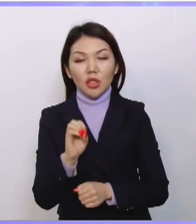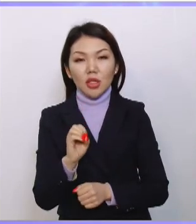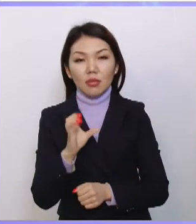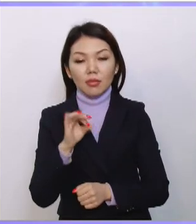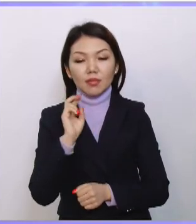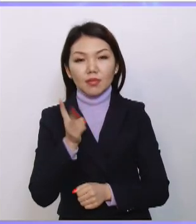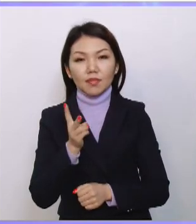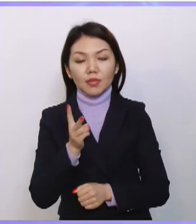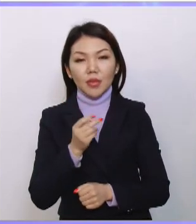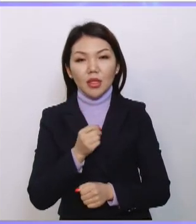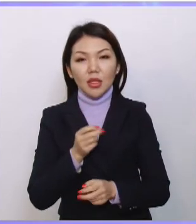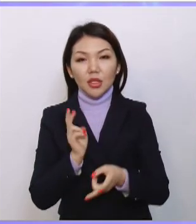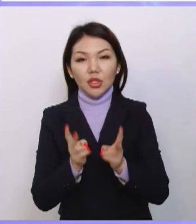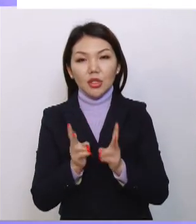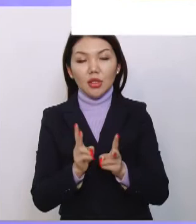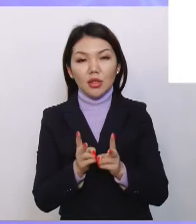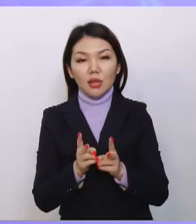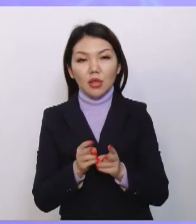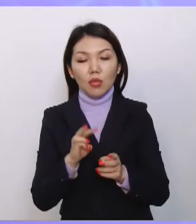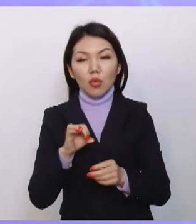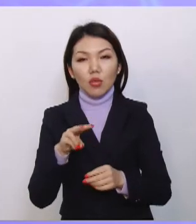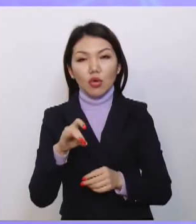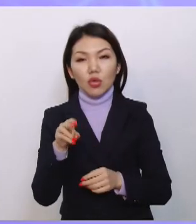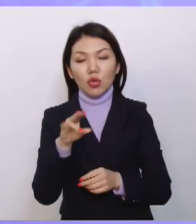Мөмөлөрдү кургатып, как жасайбыз.